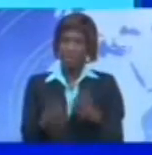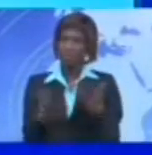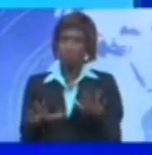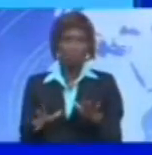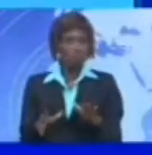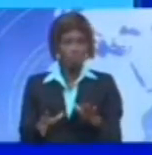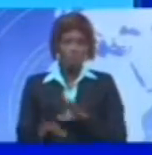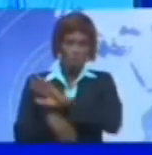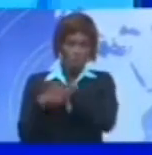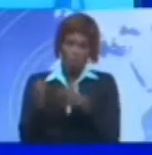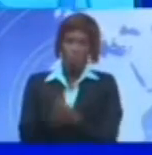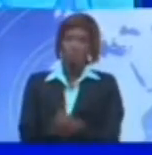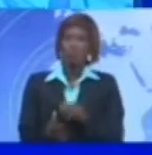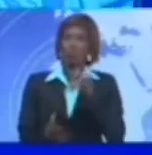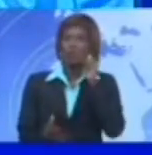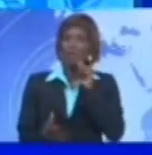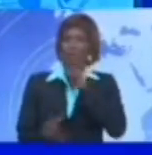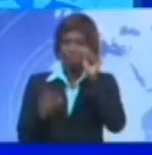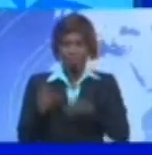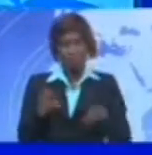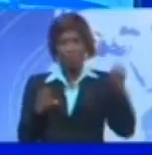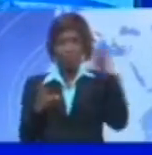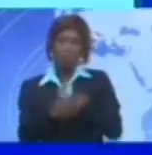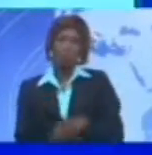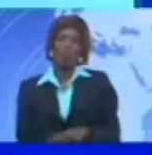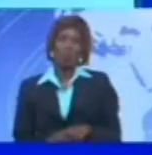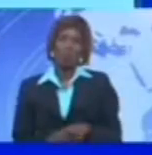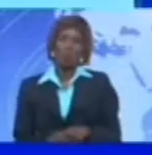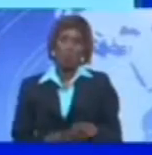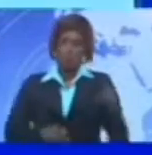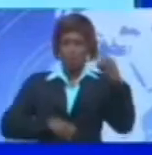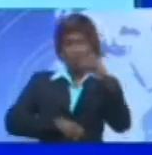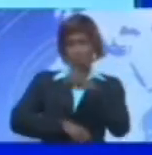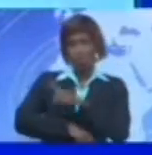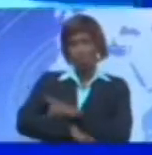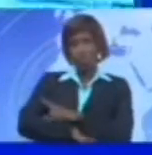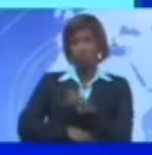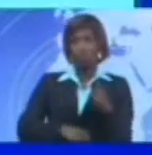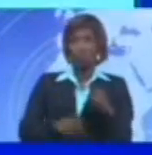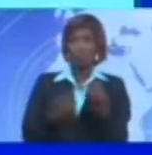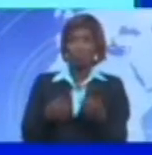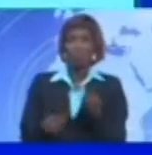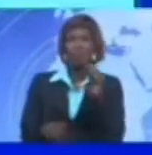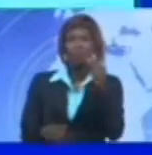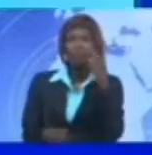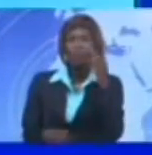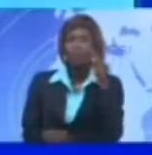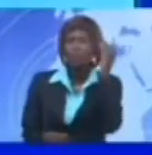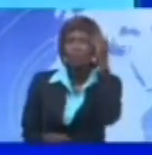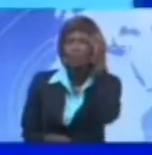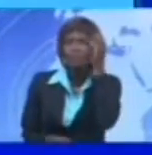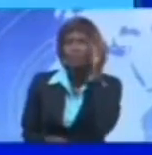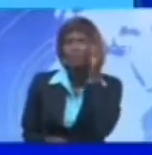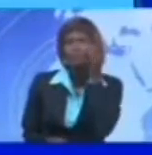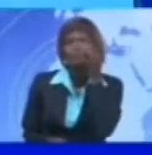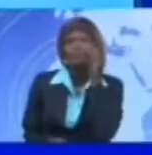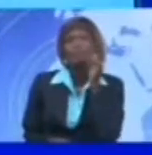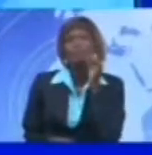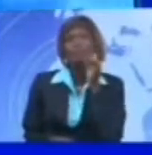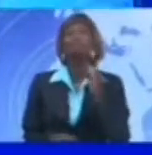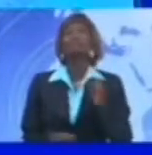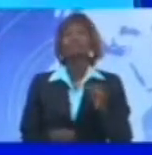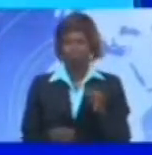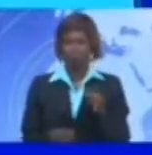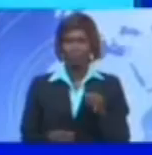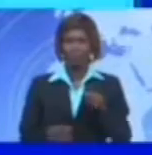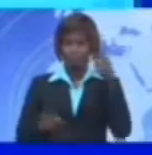spa Yacine, une journée avec, comme vous voyez, body painting, j'ai le visage coloré, plusieurs exposantes, des femmes gabonaises de